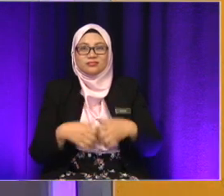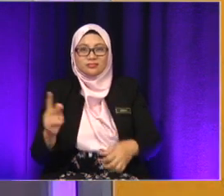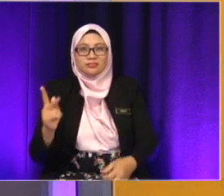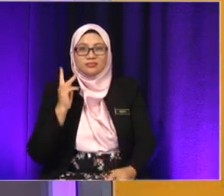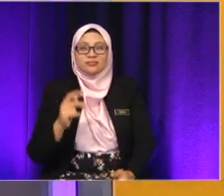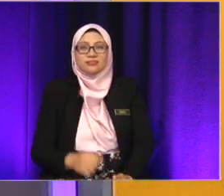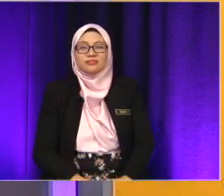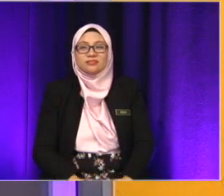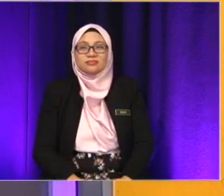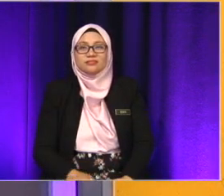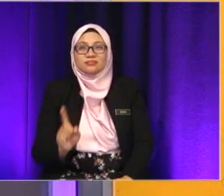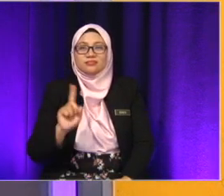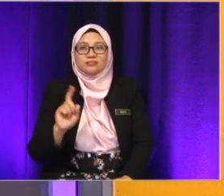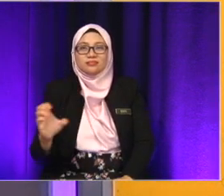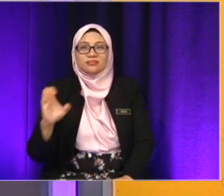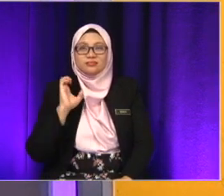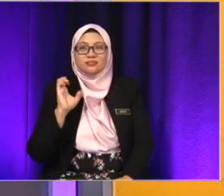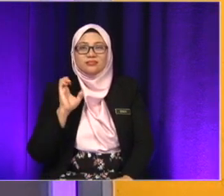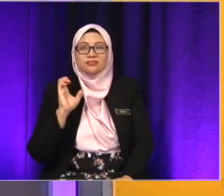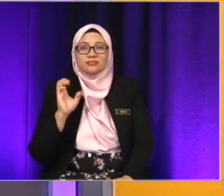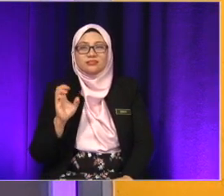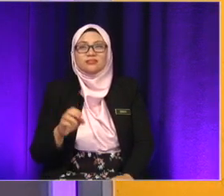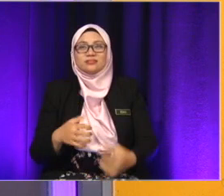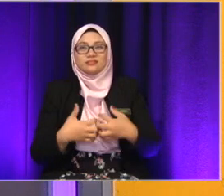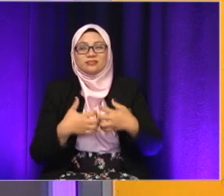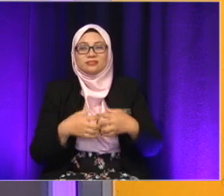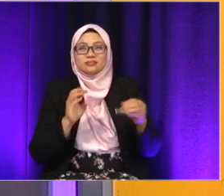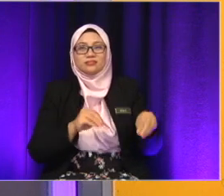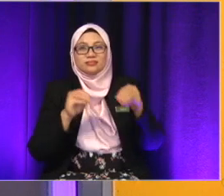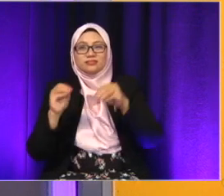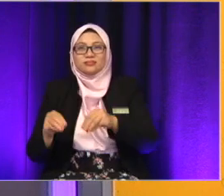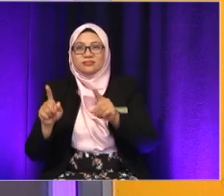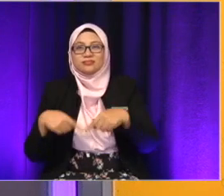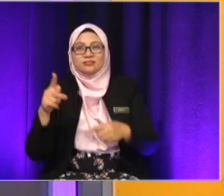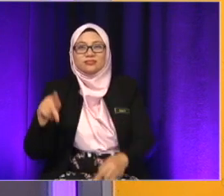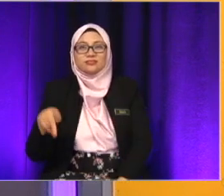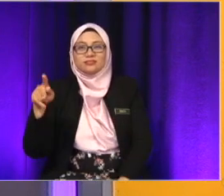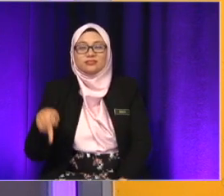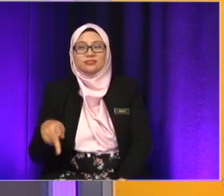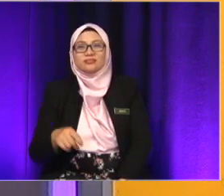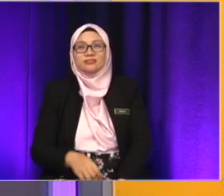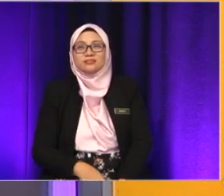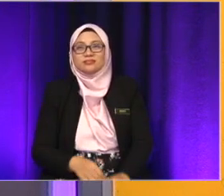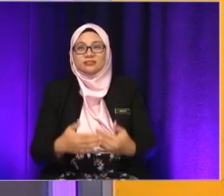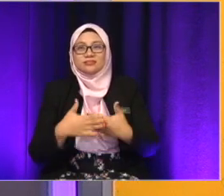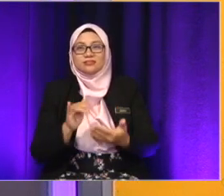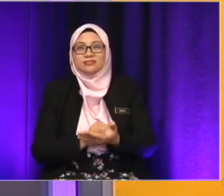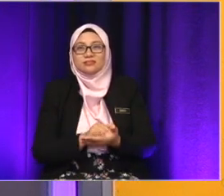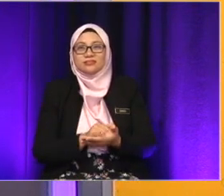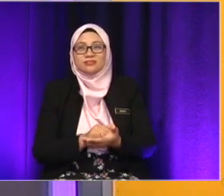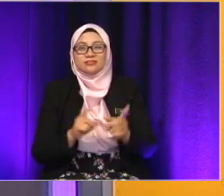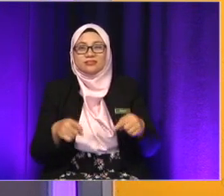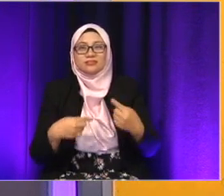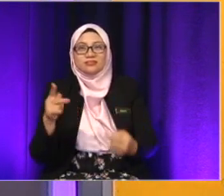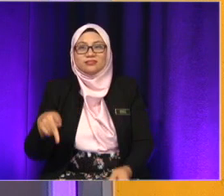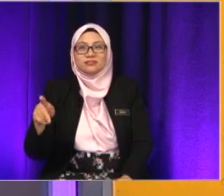di mana tenaga elektrik tu dipindah pada pump tu okey, pump, kemudian dipindah pada pump hidrolik.